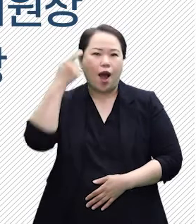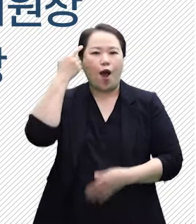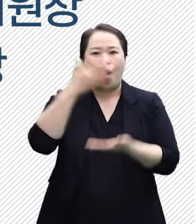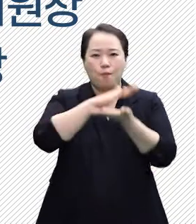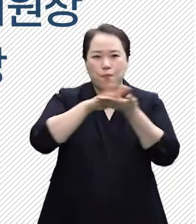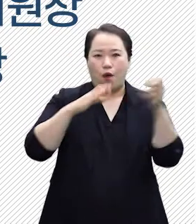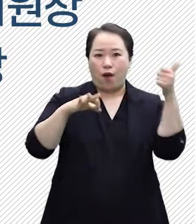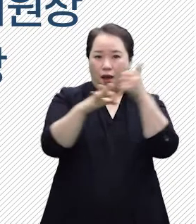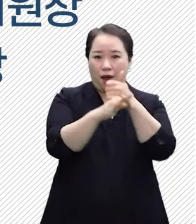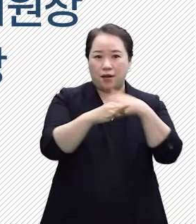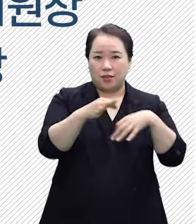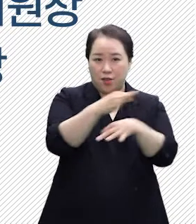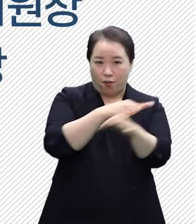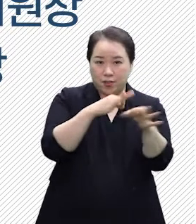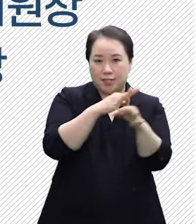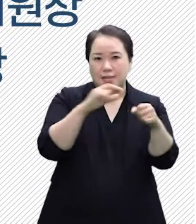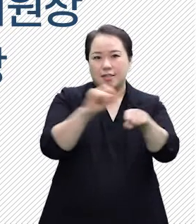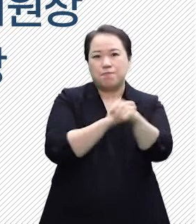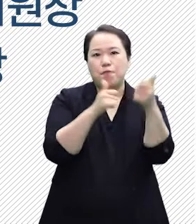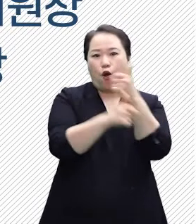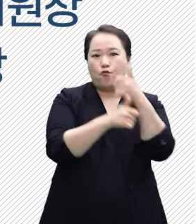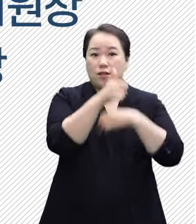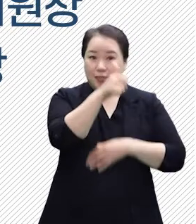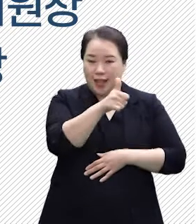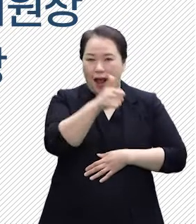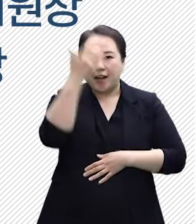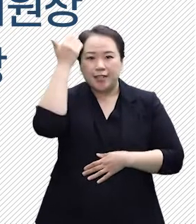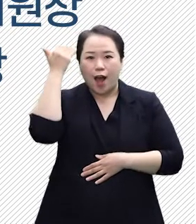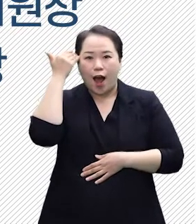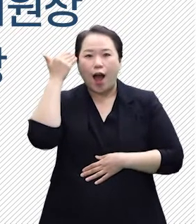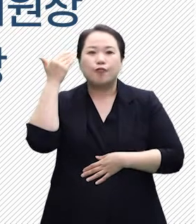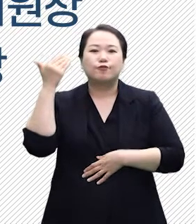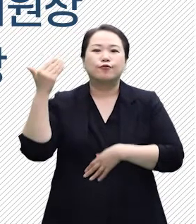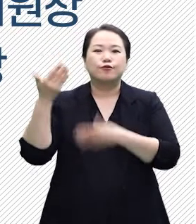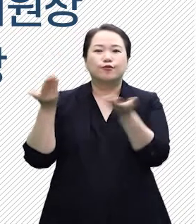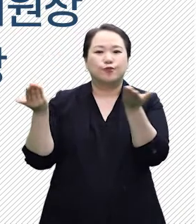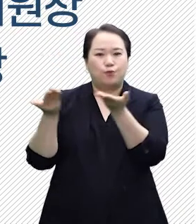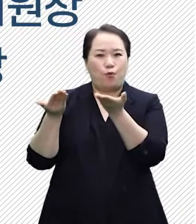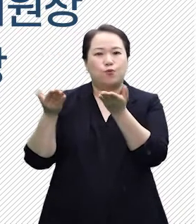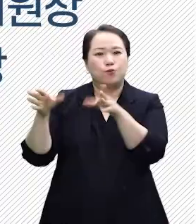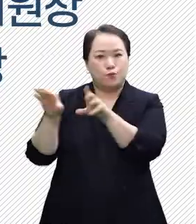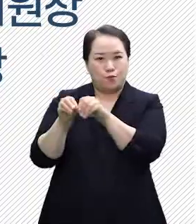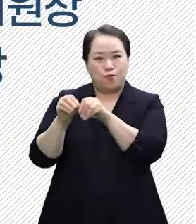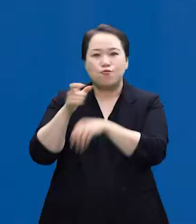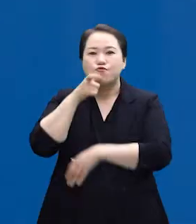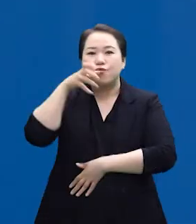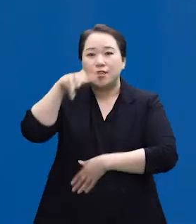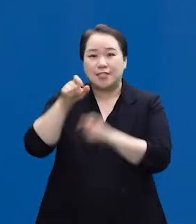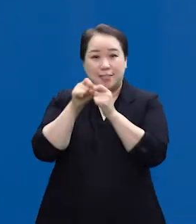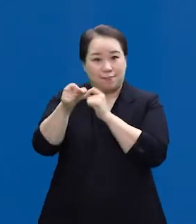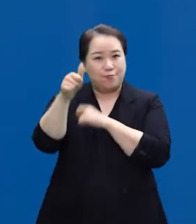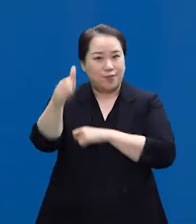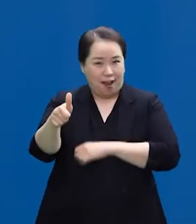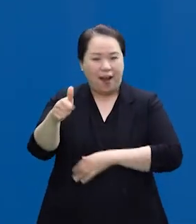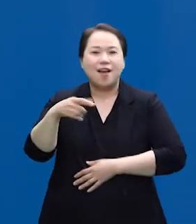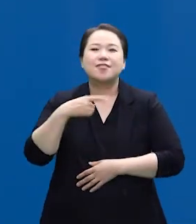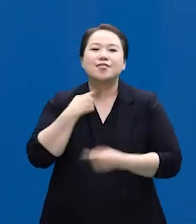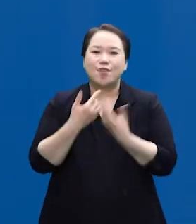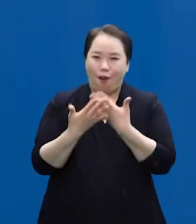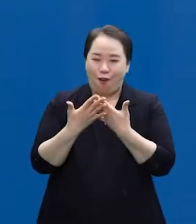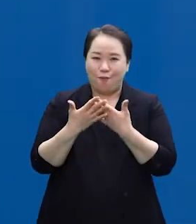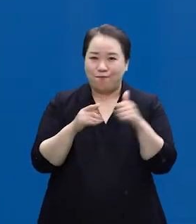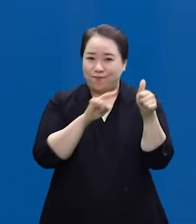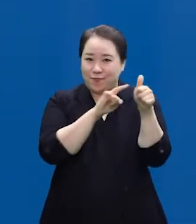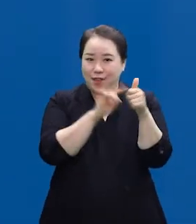도의회 평화경제특별위원회 위원장, 한국노총 수원지역지부의장을 역임한 바 있습니다. 장 의장은